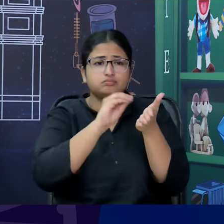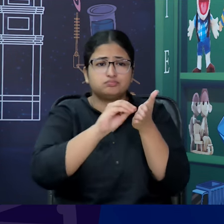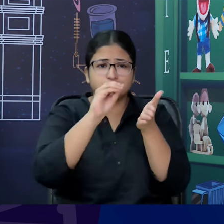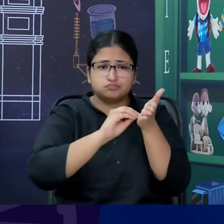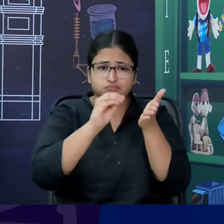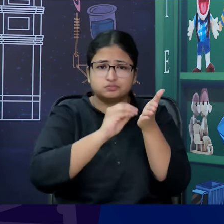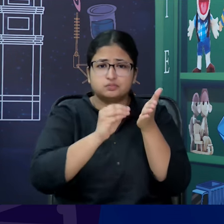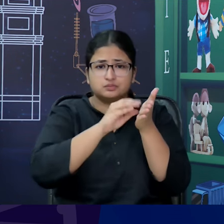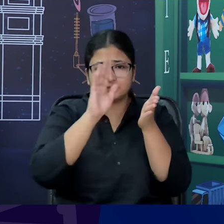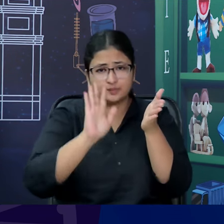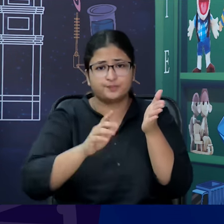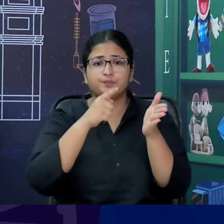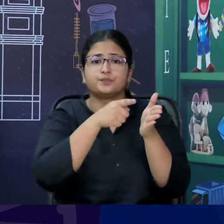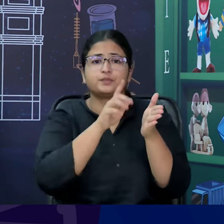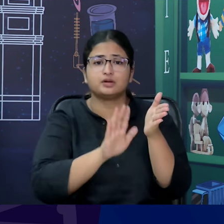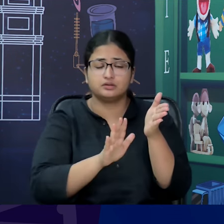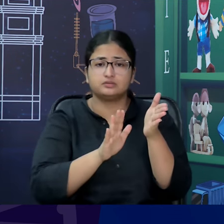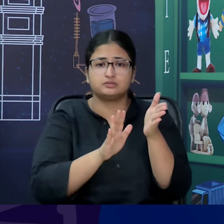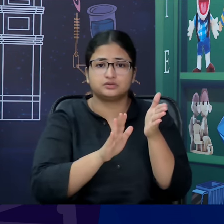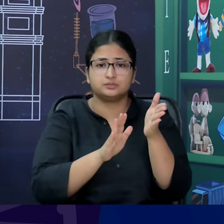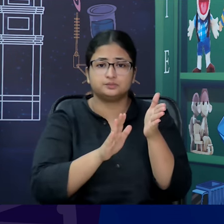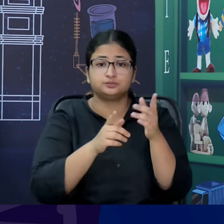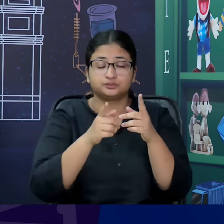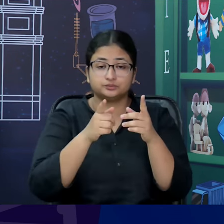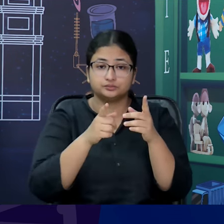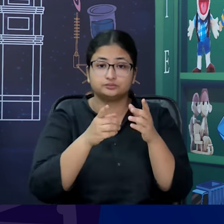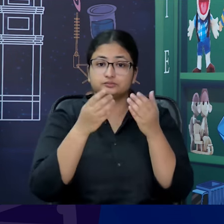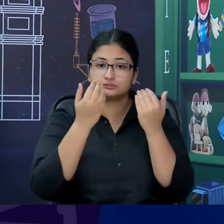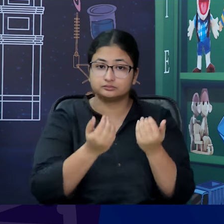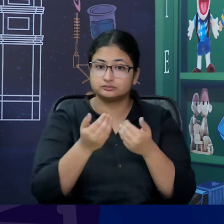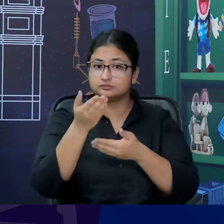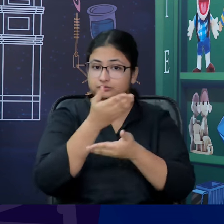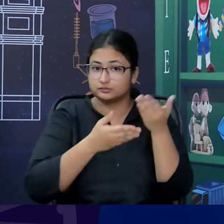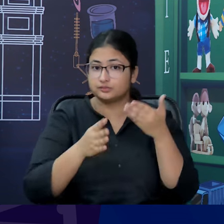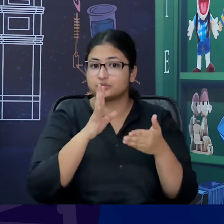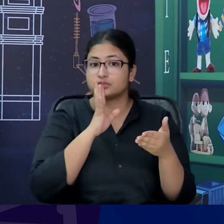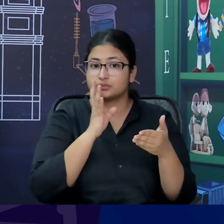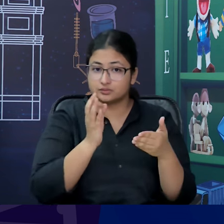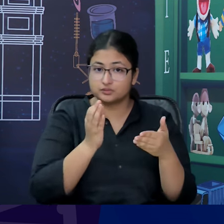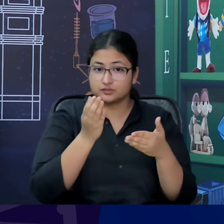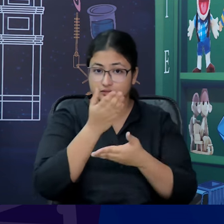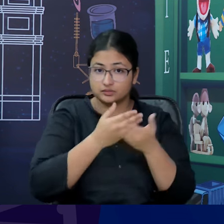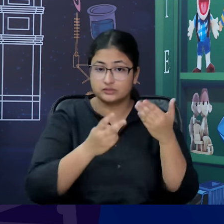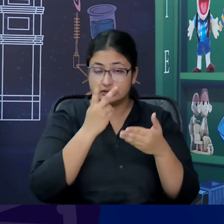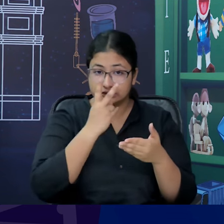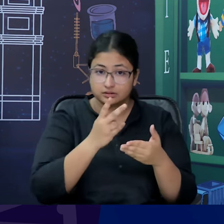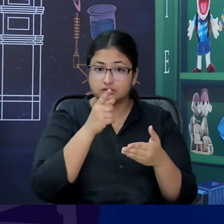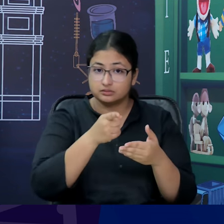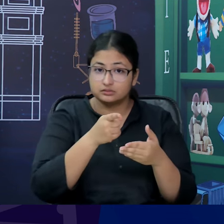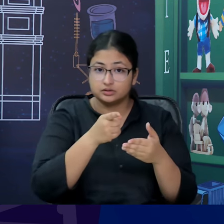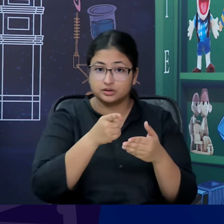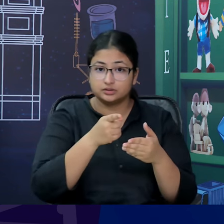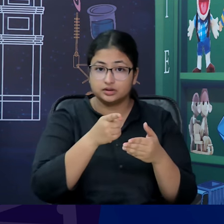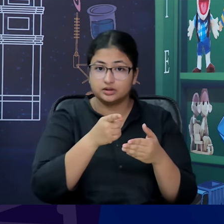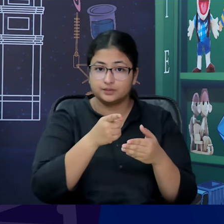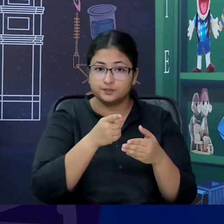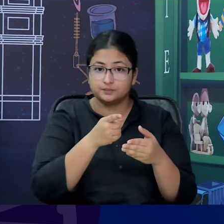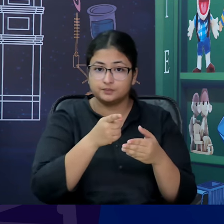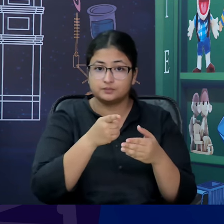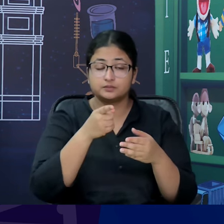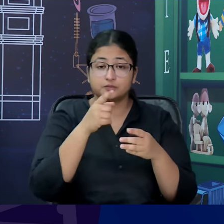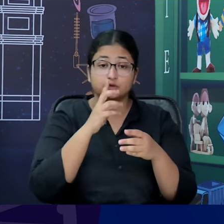हैं उनके लिए बहुत महत्त्वपूर्ण है और उसका जो है अगर आप उसको गहनता से अध्ययन करेंगे तो वो